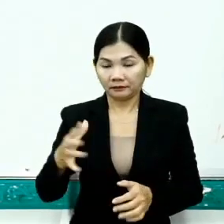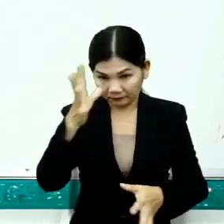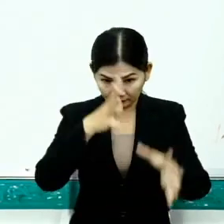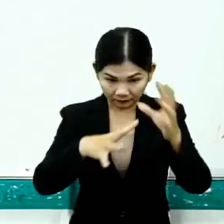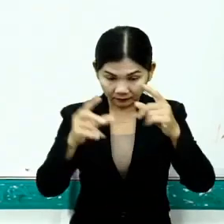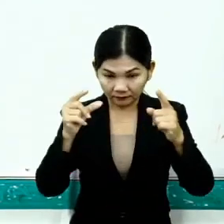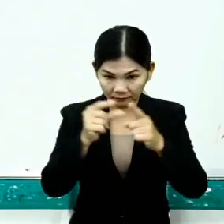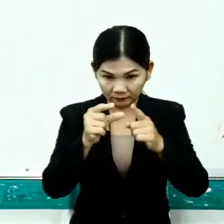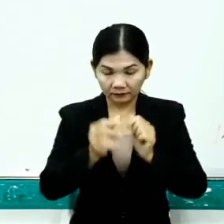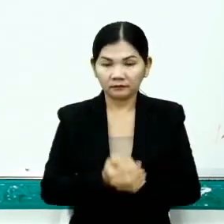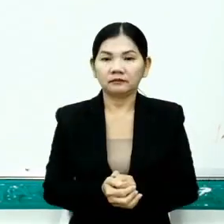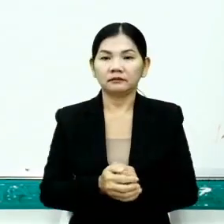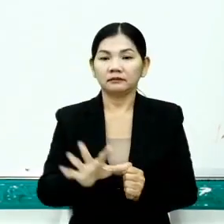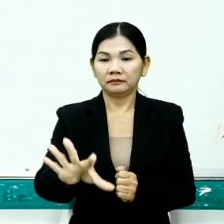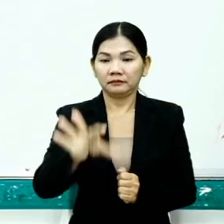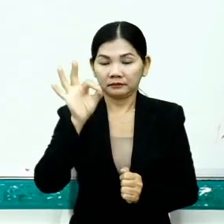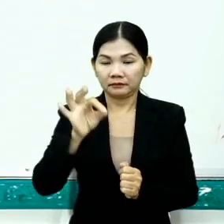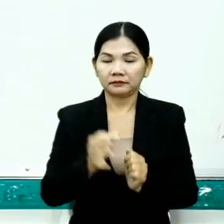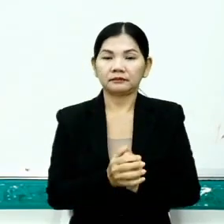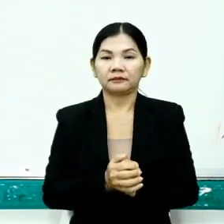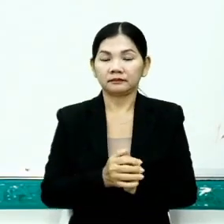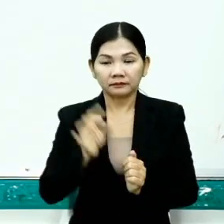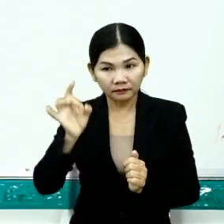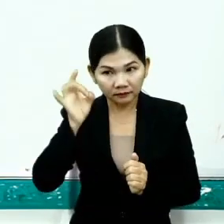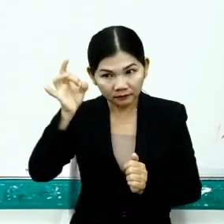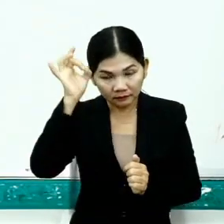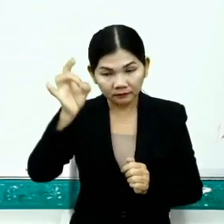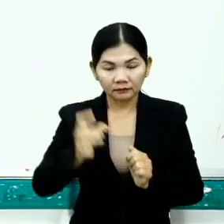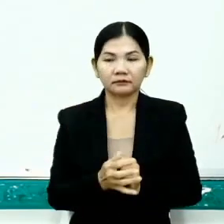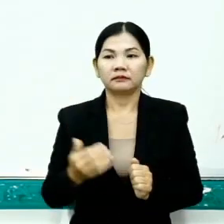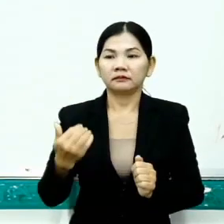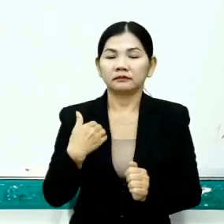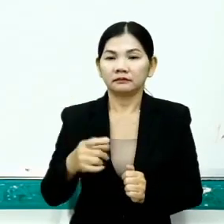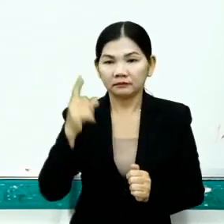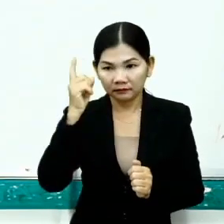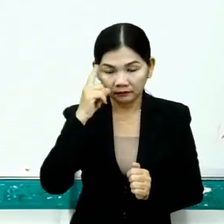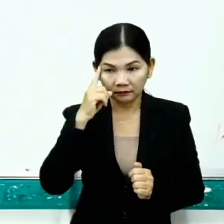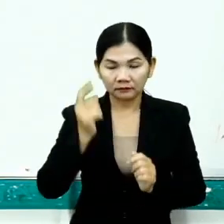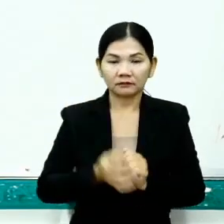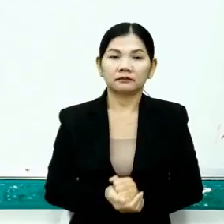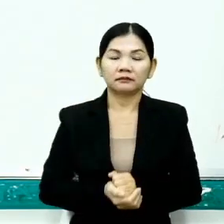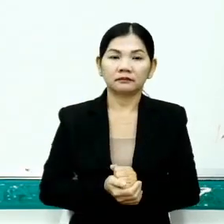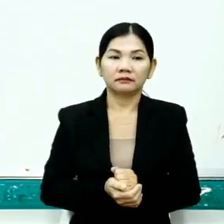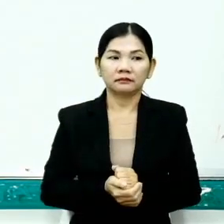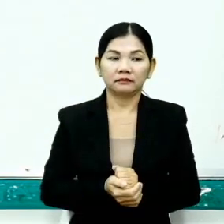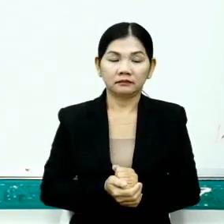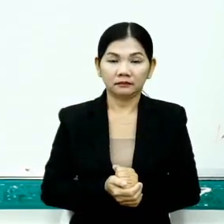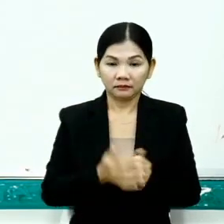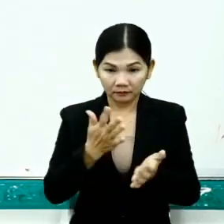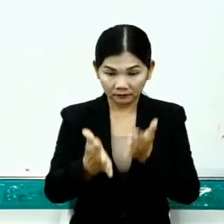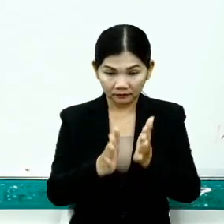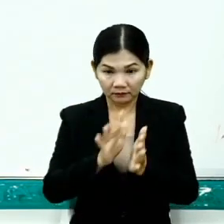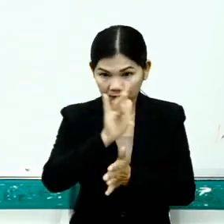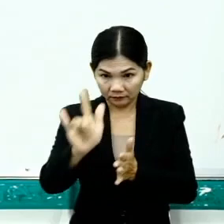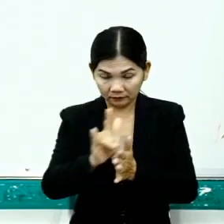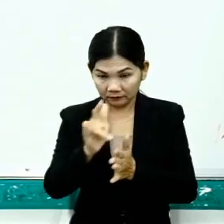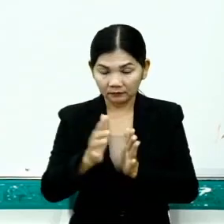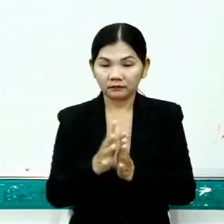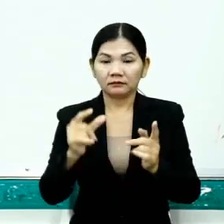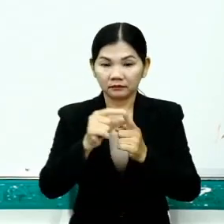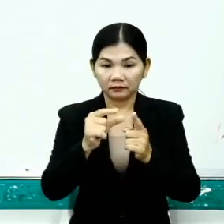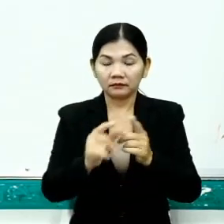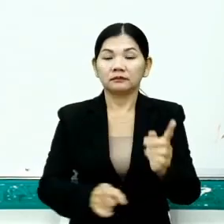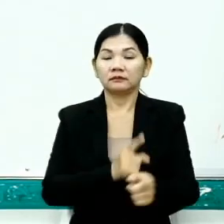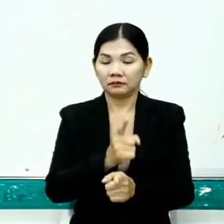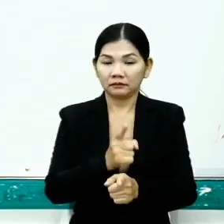bị mắng cứ nè kêu chưa được bị một bẩn dồn này ai con dồn này nè cứ ai con dồn này háo che pra bị